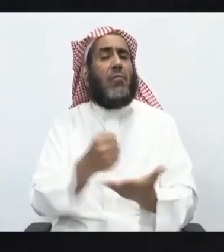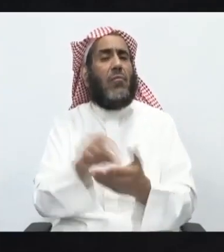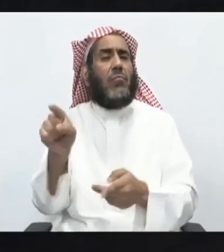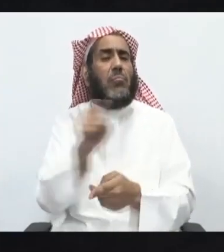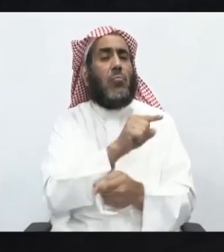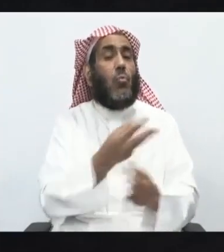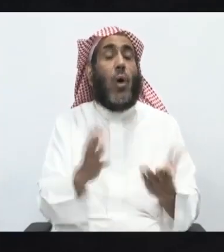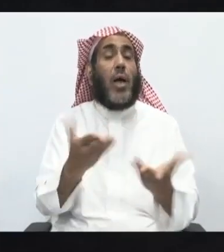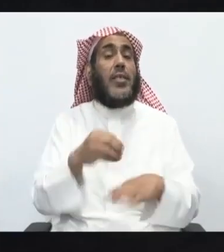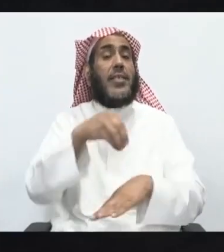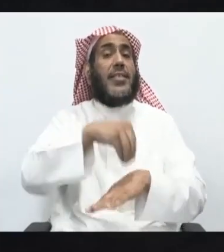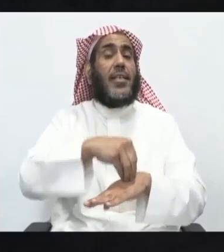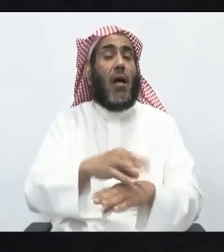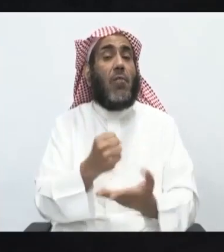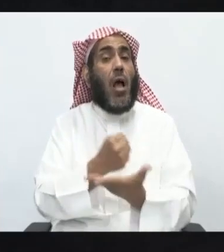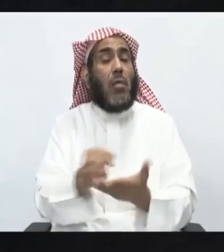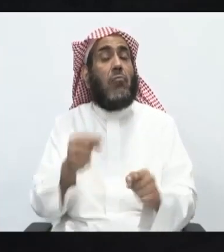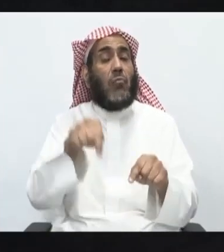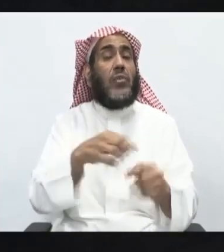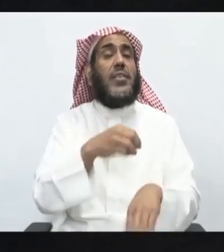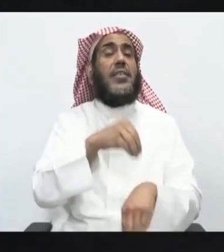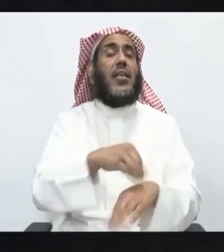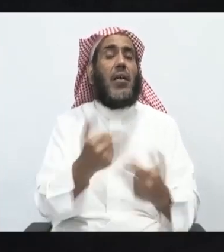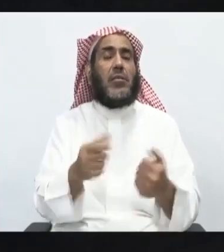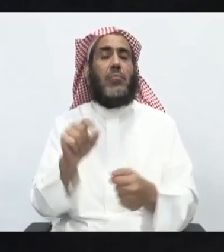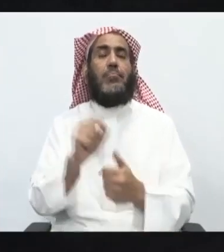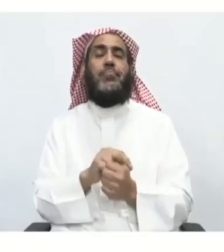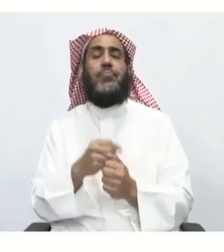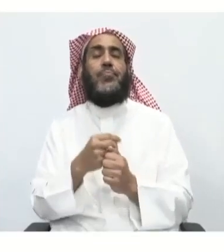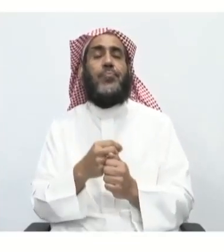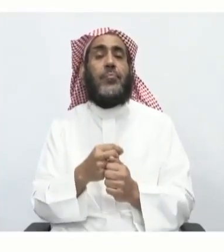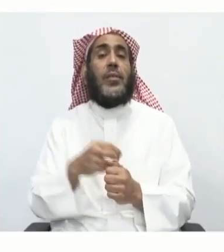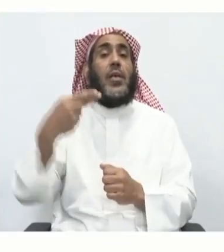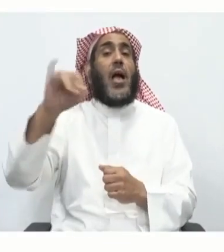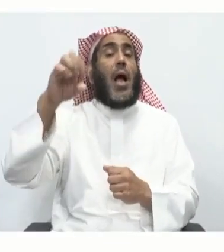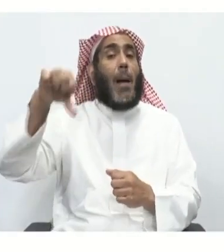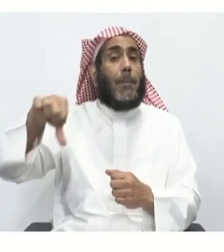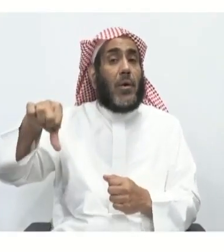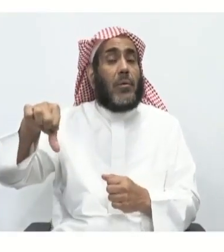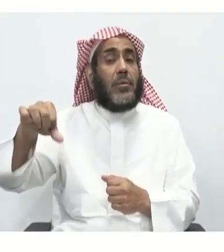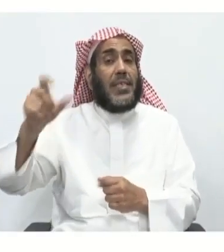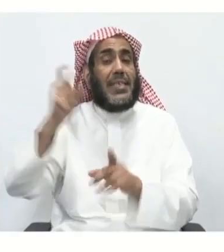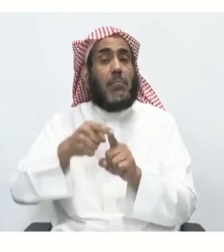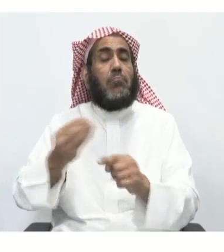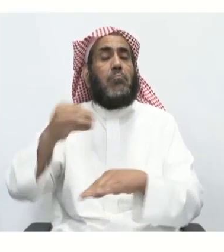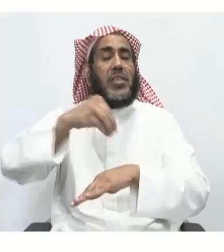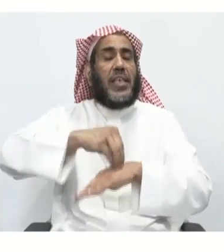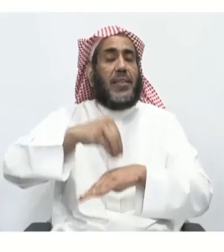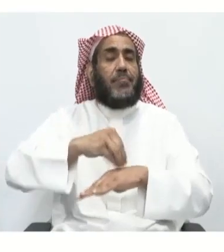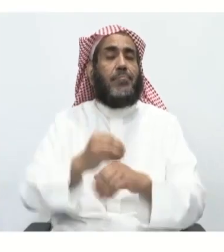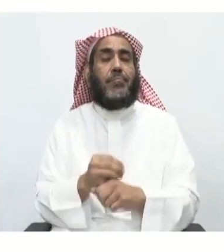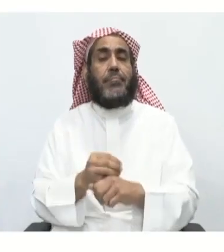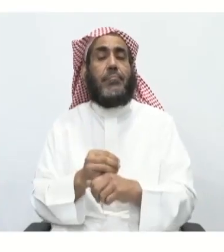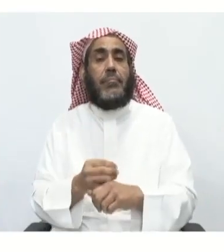واين الزياده هل هنا حذف ام زياده احسنتم اذا هنا عمر زياده قلنا